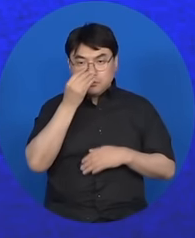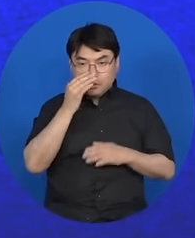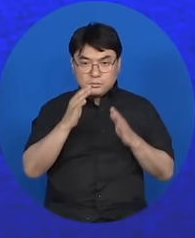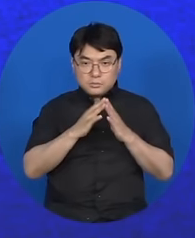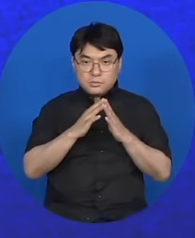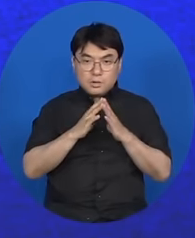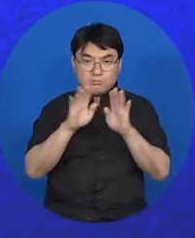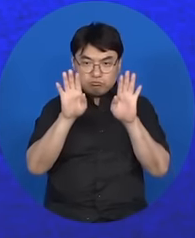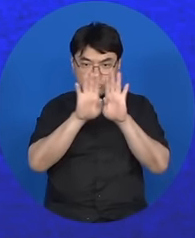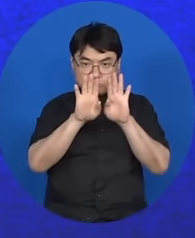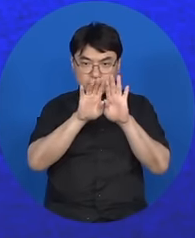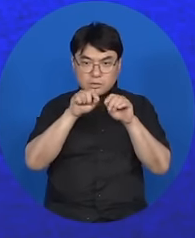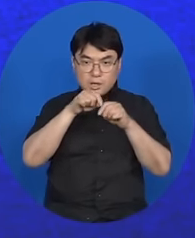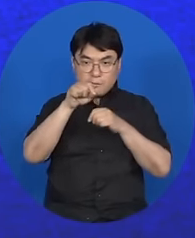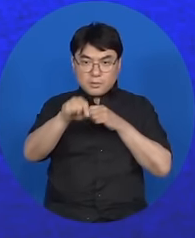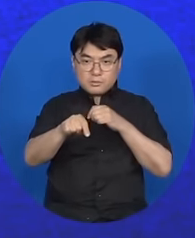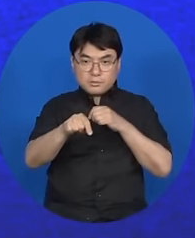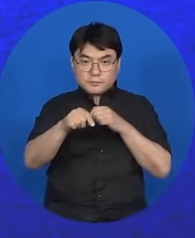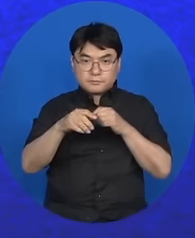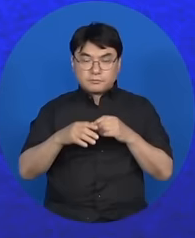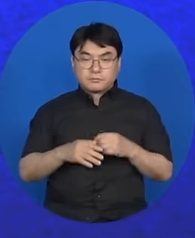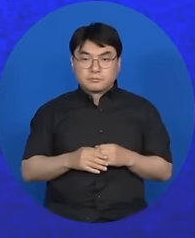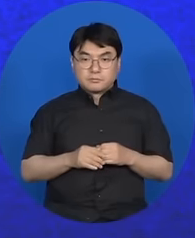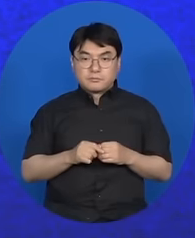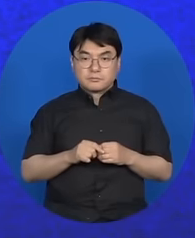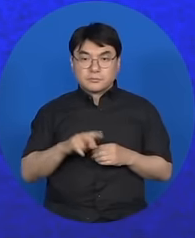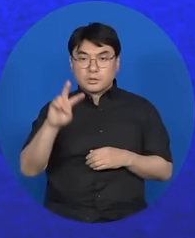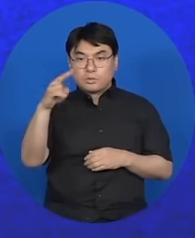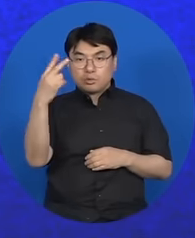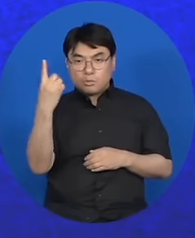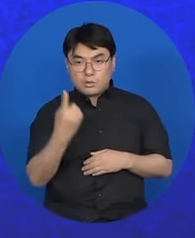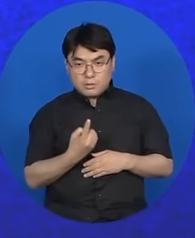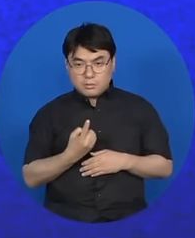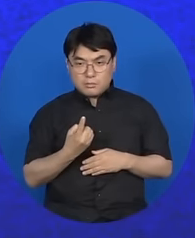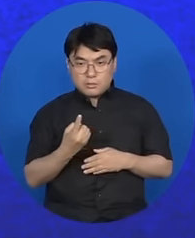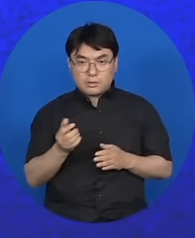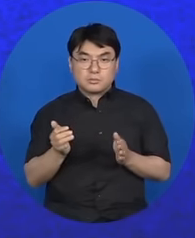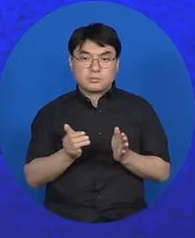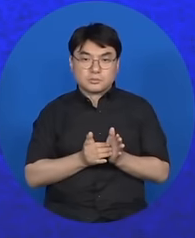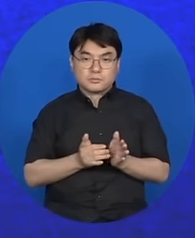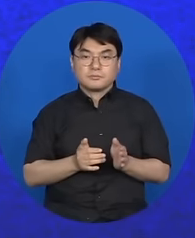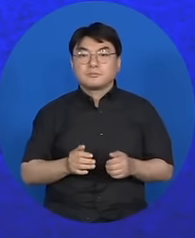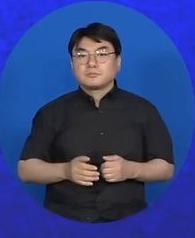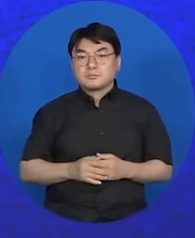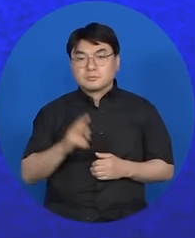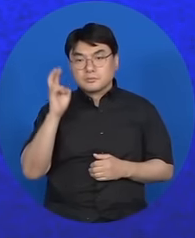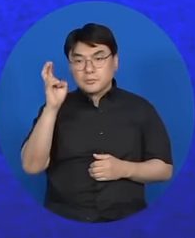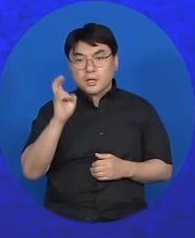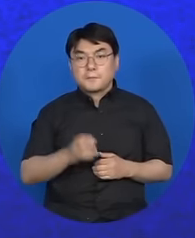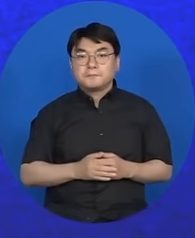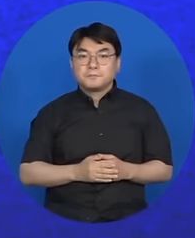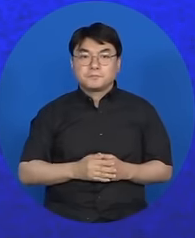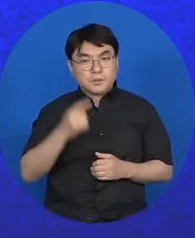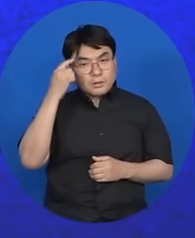입구에서 들어갔다가 들어가지 못한 채 다시 돌아와야 했을 거예요. 그럼 생각해